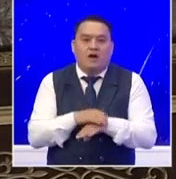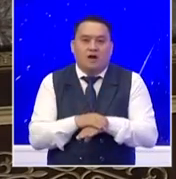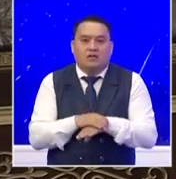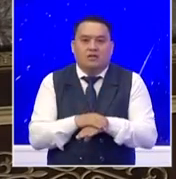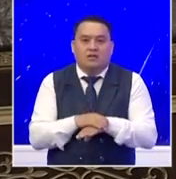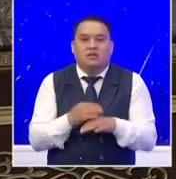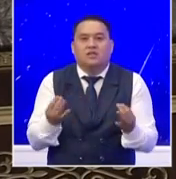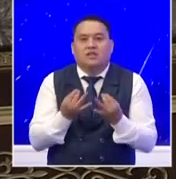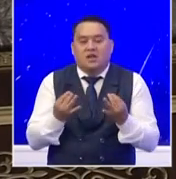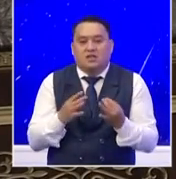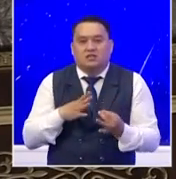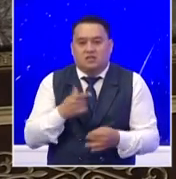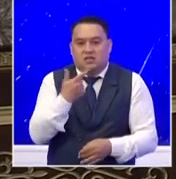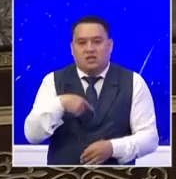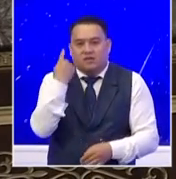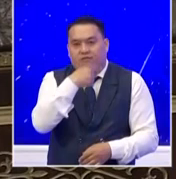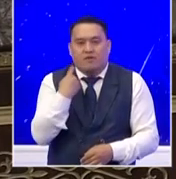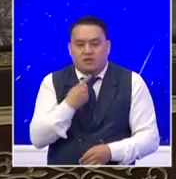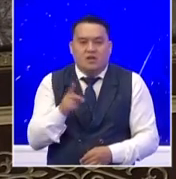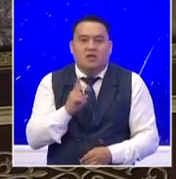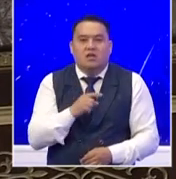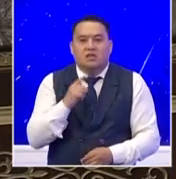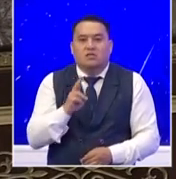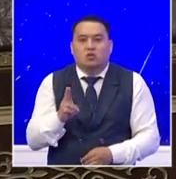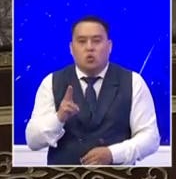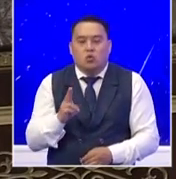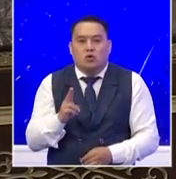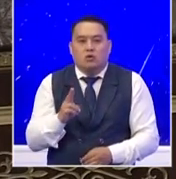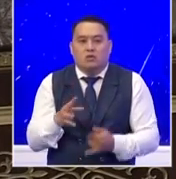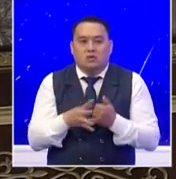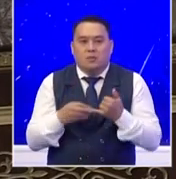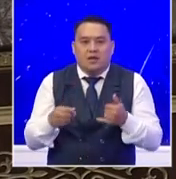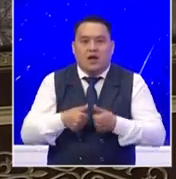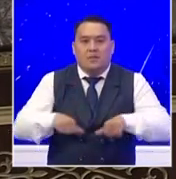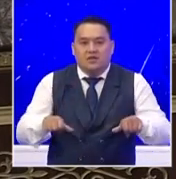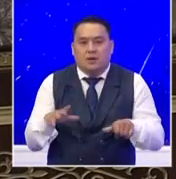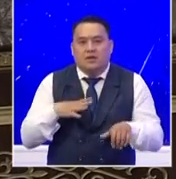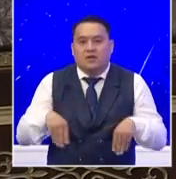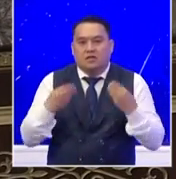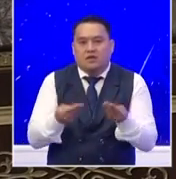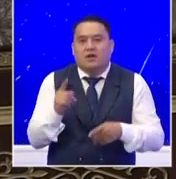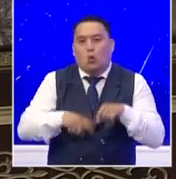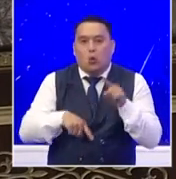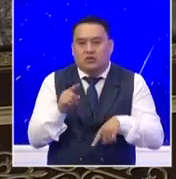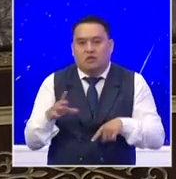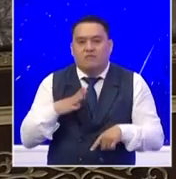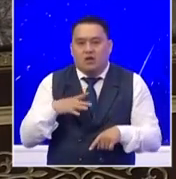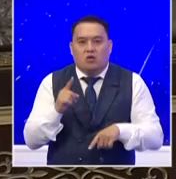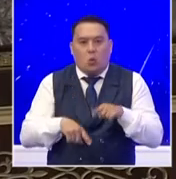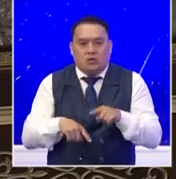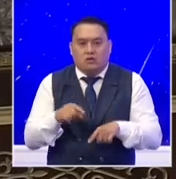конфликта интересов, где лица, состоящие в земельной комиссии, выдавали своим близким родственникам. Бывали и